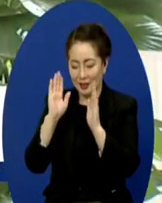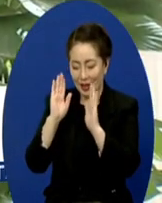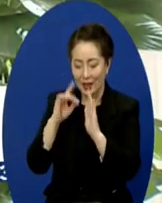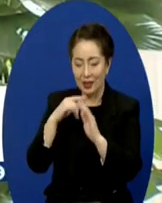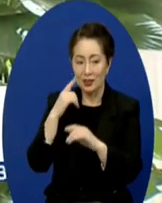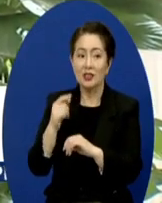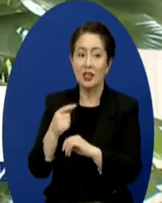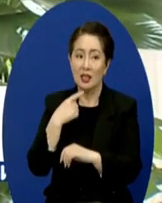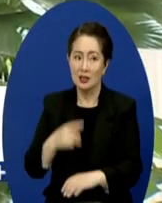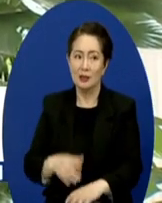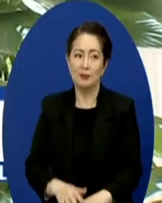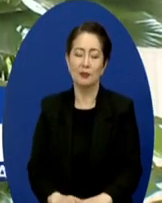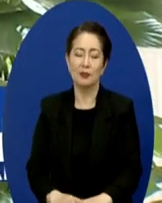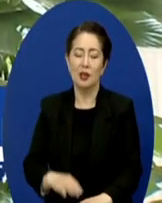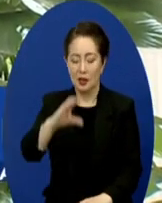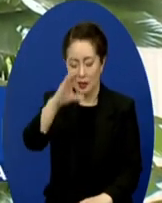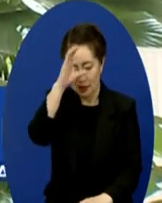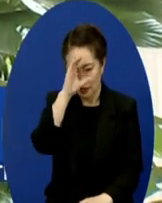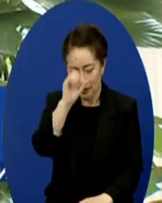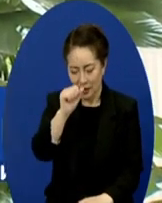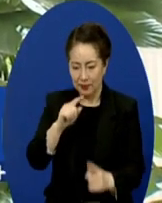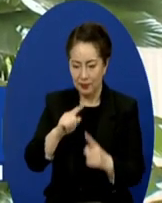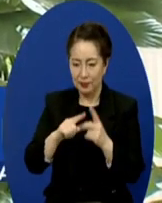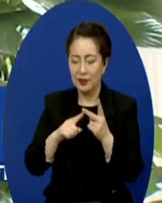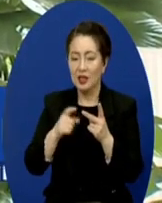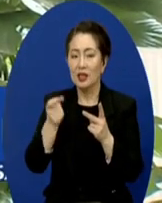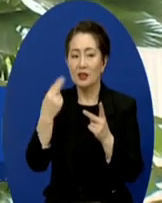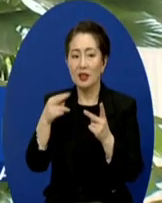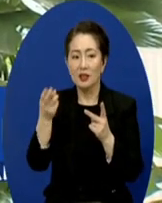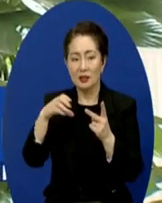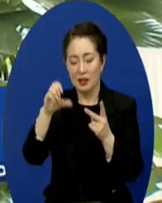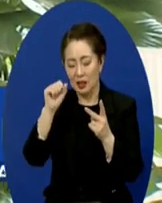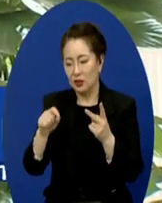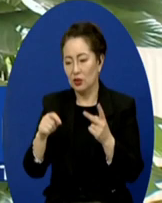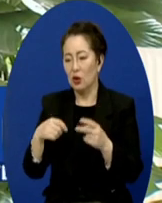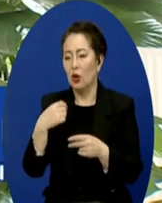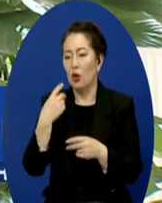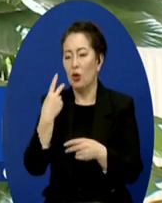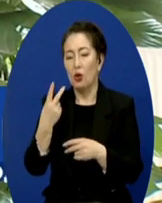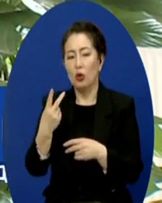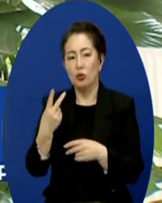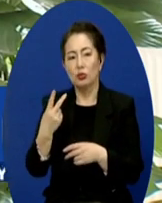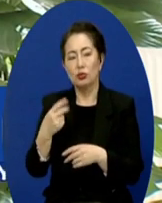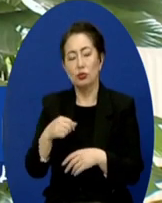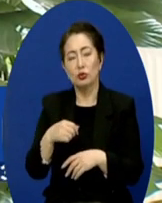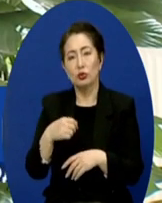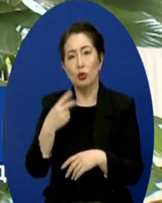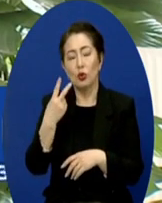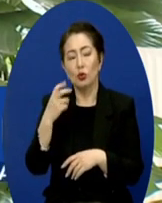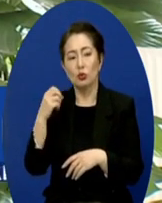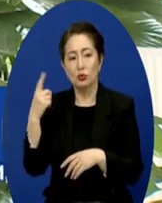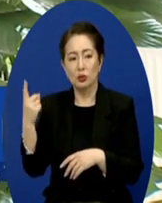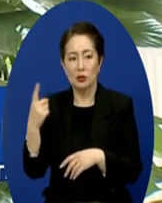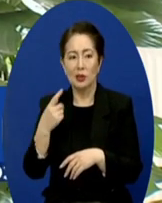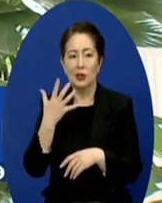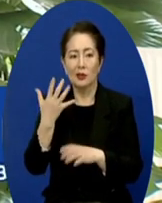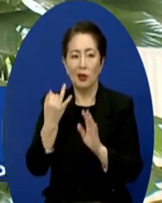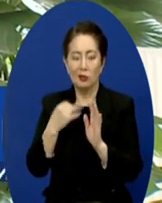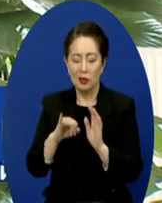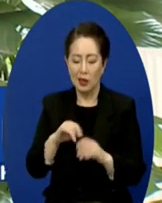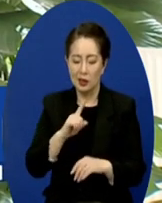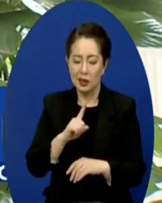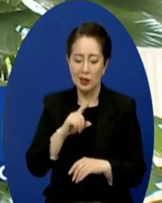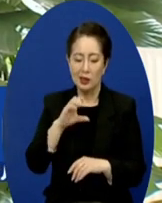байна. Дэд сайд төрийн нэрэмжийн даргаах бол 2-2-1-5-7 байна. За нэг санаатай 6